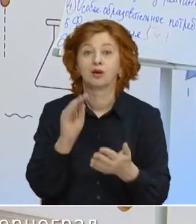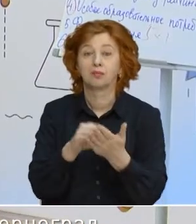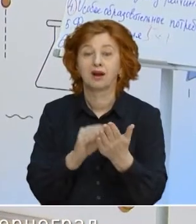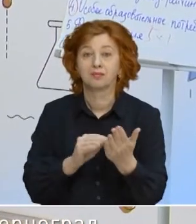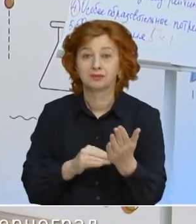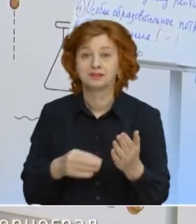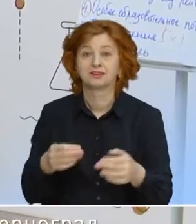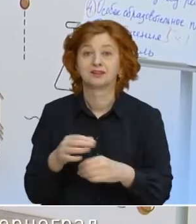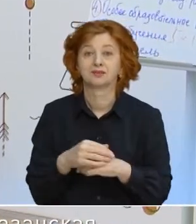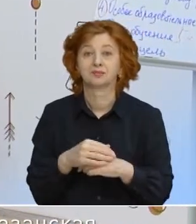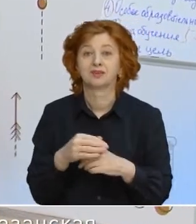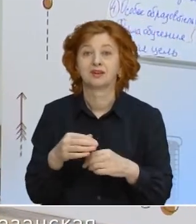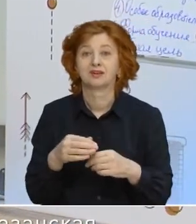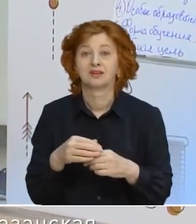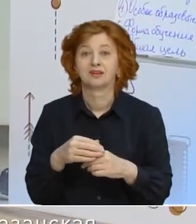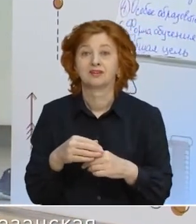будущего готова?